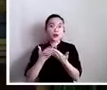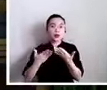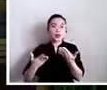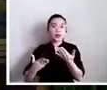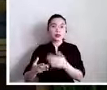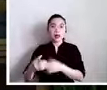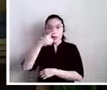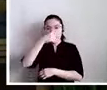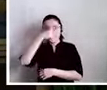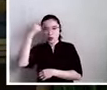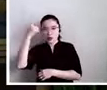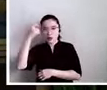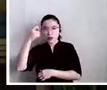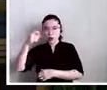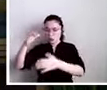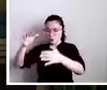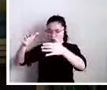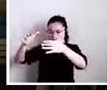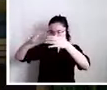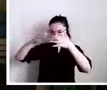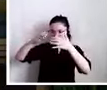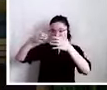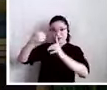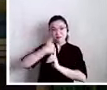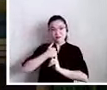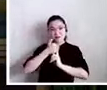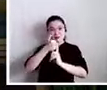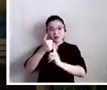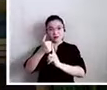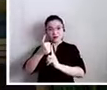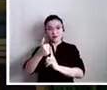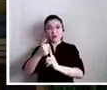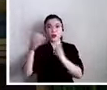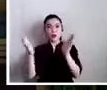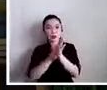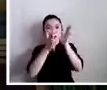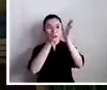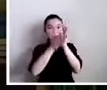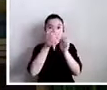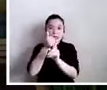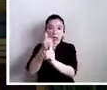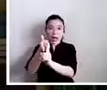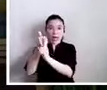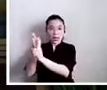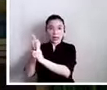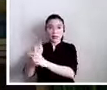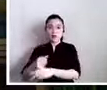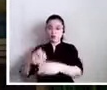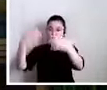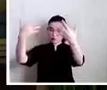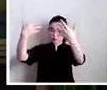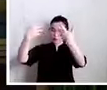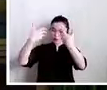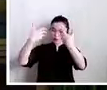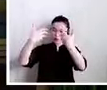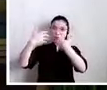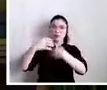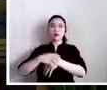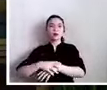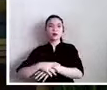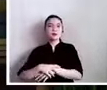atong kaugalingon. Daigo na nato ang atong kaugalingon. Tanawon na lang nato, palandungon sudungon